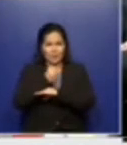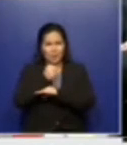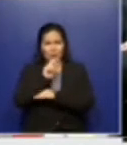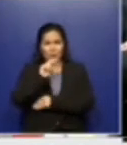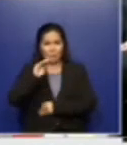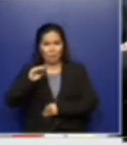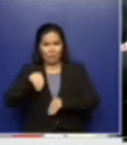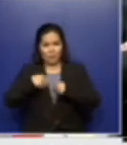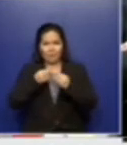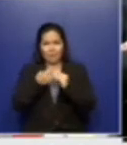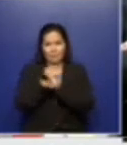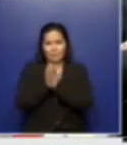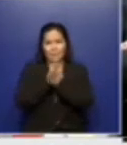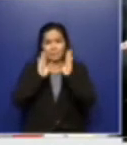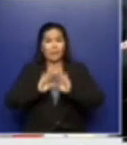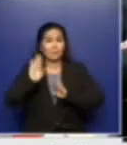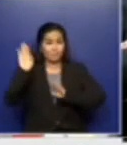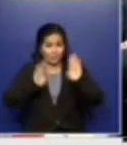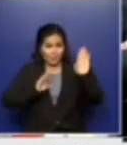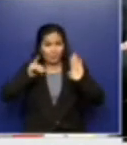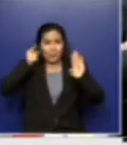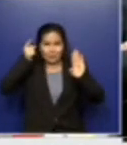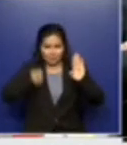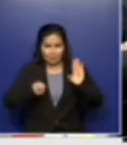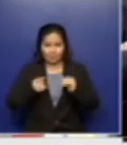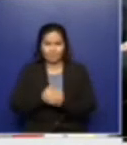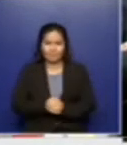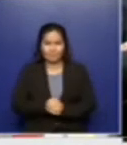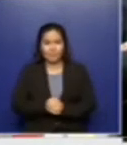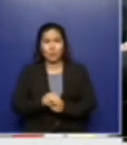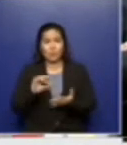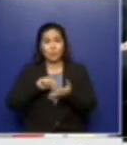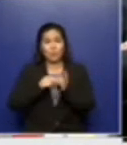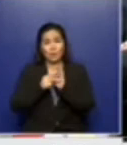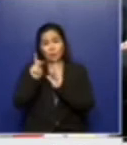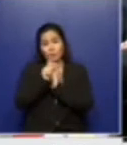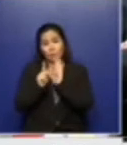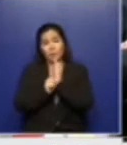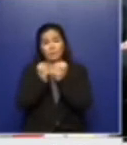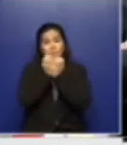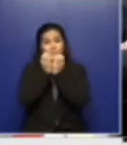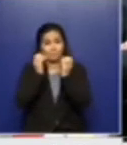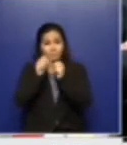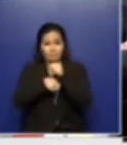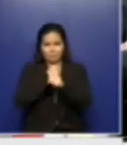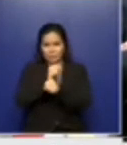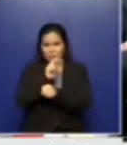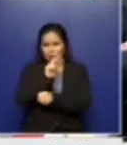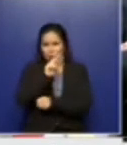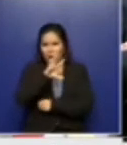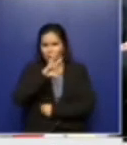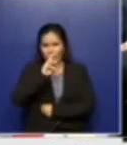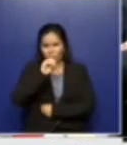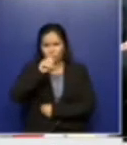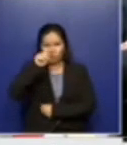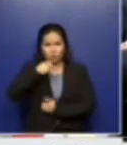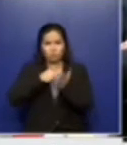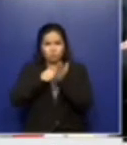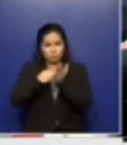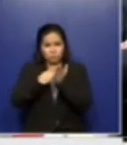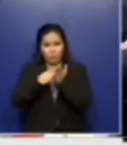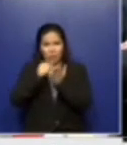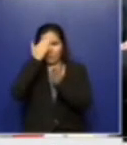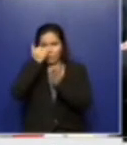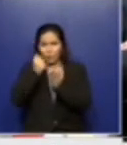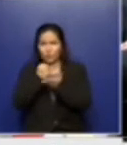ประชาธิปไตยอย่างแท้จริงนั่นคือต้องแก้รัฐธรรมนูญปี2560เพื่อให้เป็นเครื่องมือใน